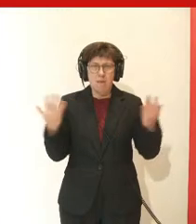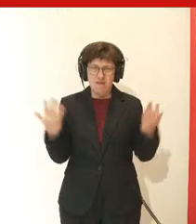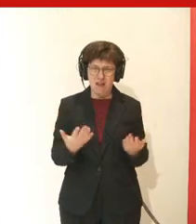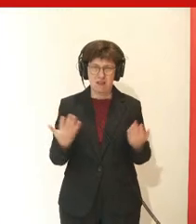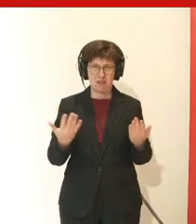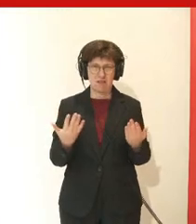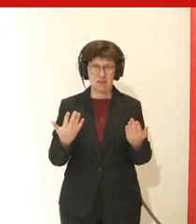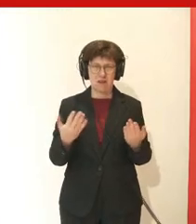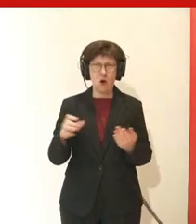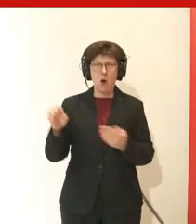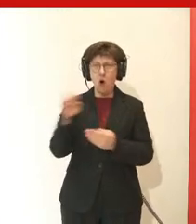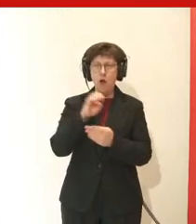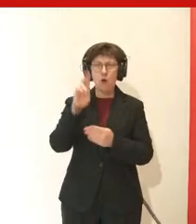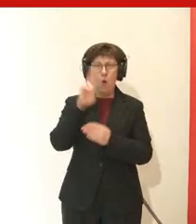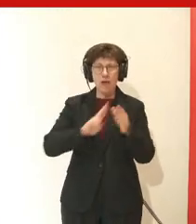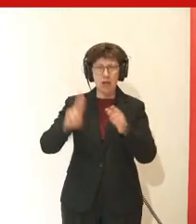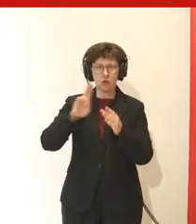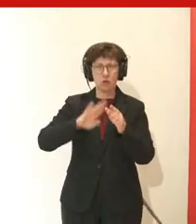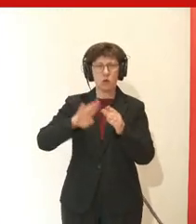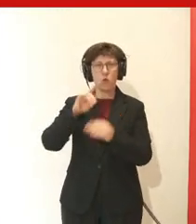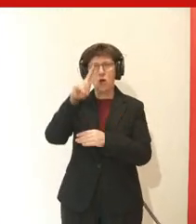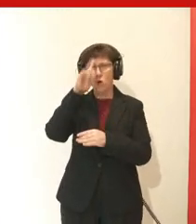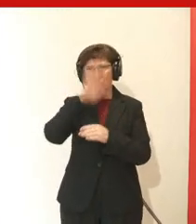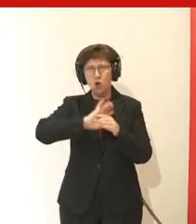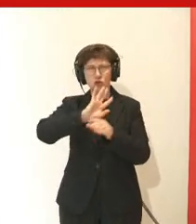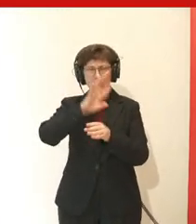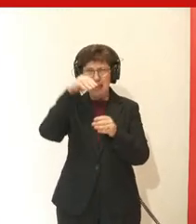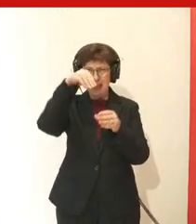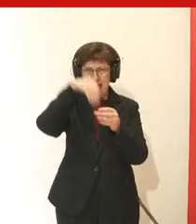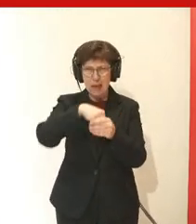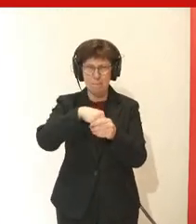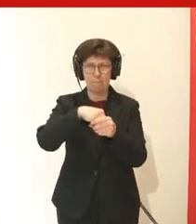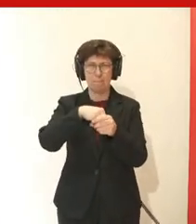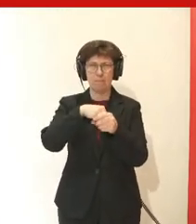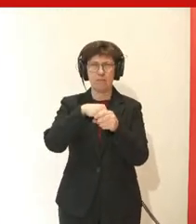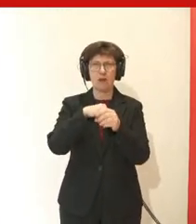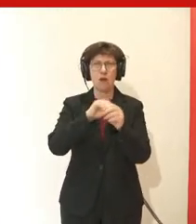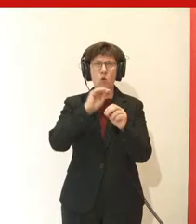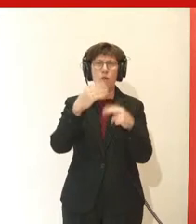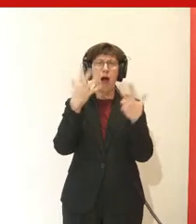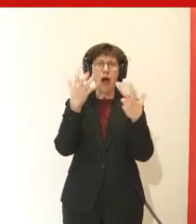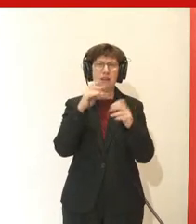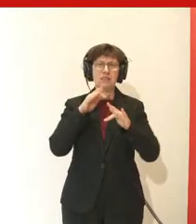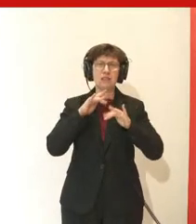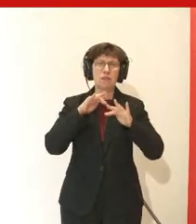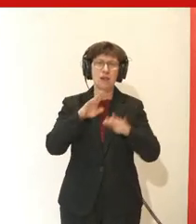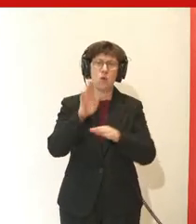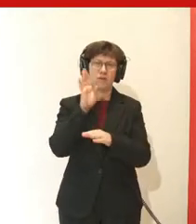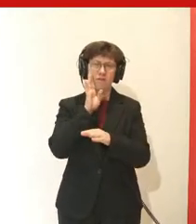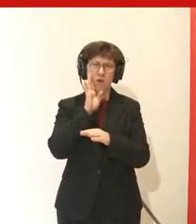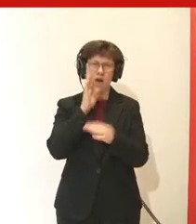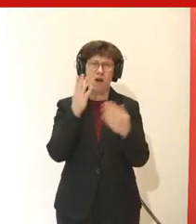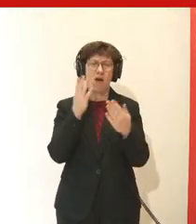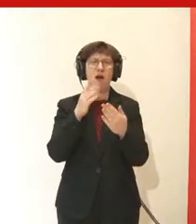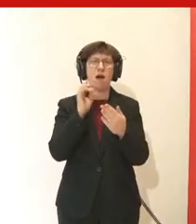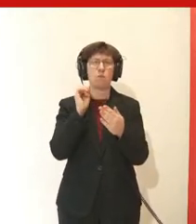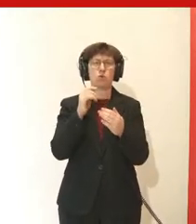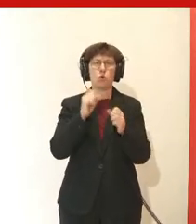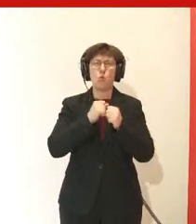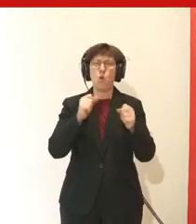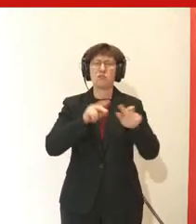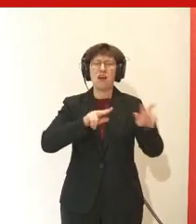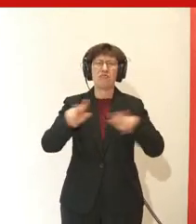in der europäischen union wird deutschland mitten drin mit seinen über 80 millionen einwohner unserer großen wirtschaftlichkeit